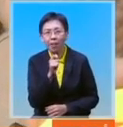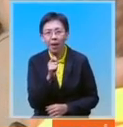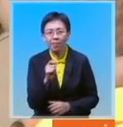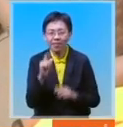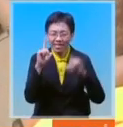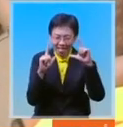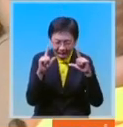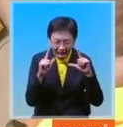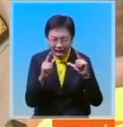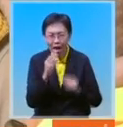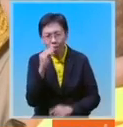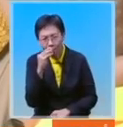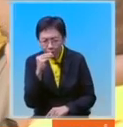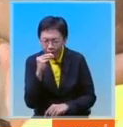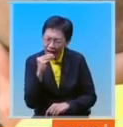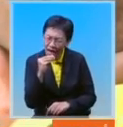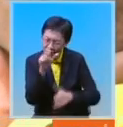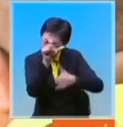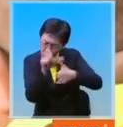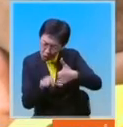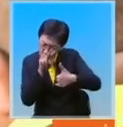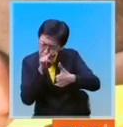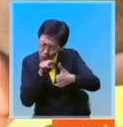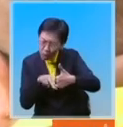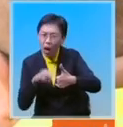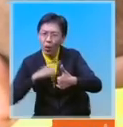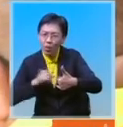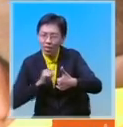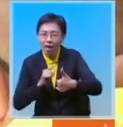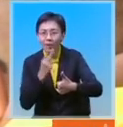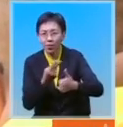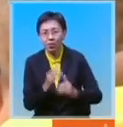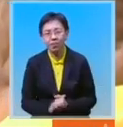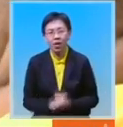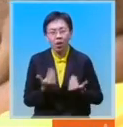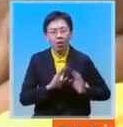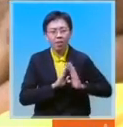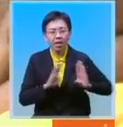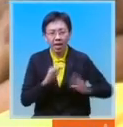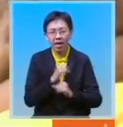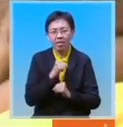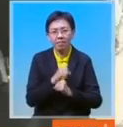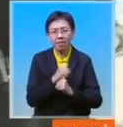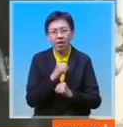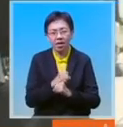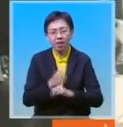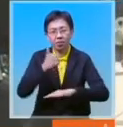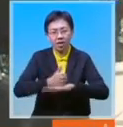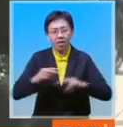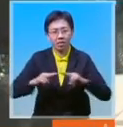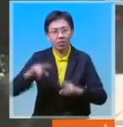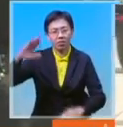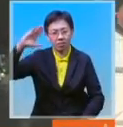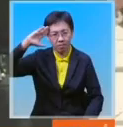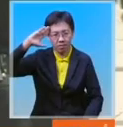าของท่านพลเอกประวิตรวงษ์สุวรรณหน่อยนึงแล้วกันนะคะเพราะว่าวันนี้ก็มีการเปิดการทำหน้าที่รัฐมนตรีว่าการกระทร